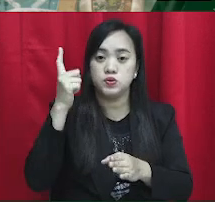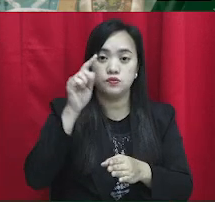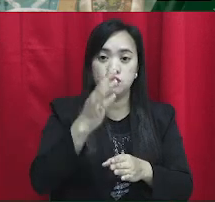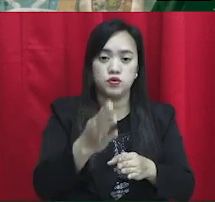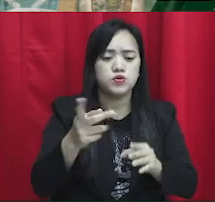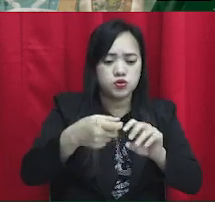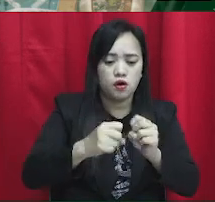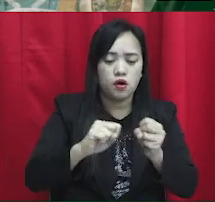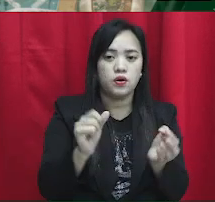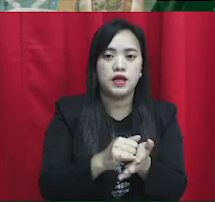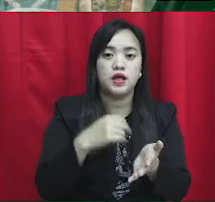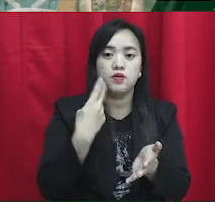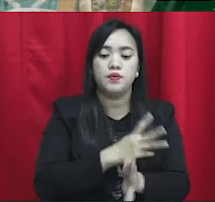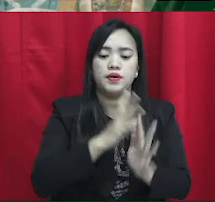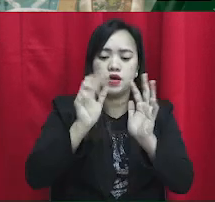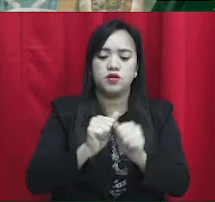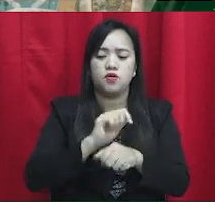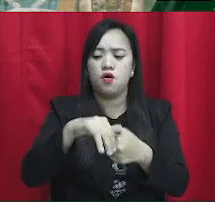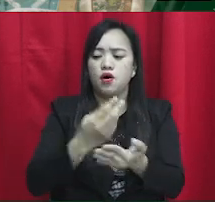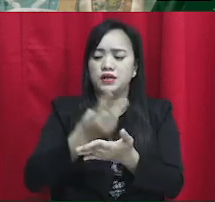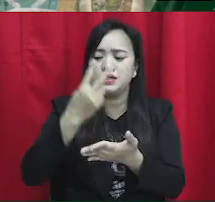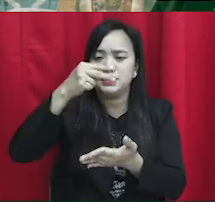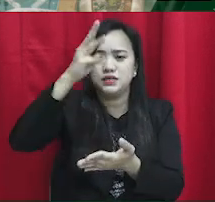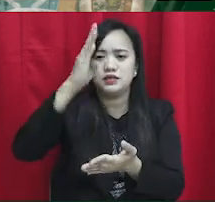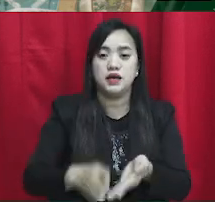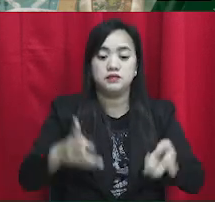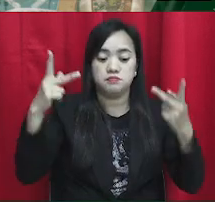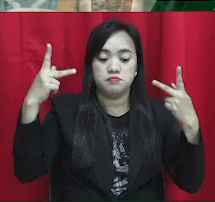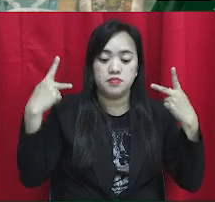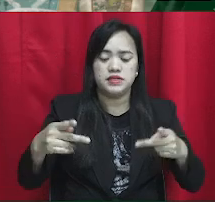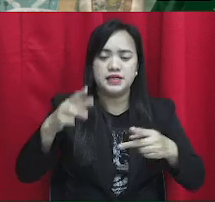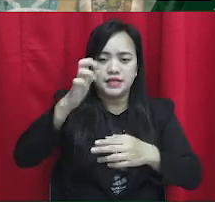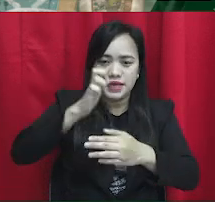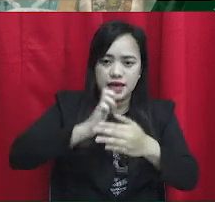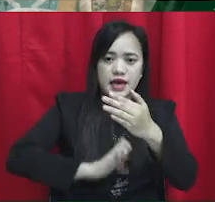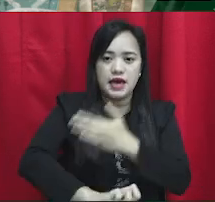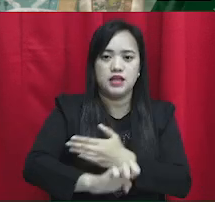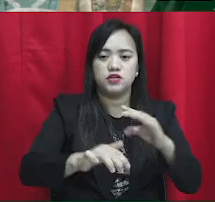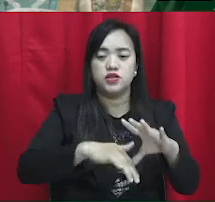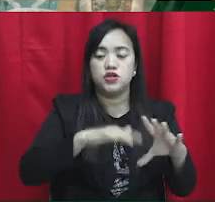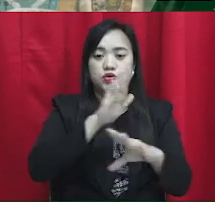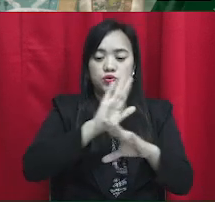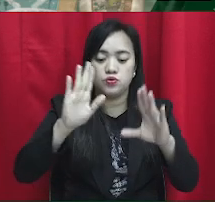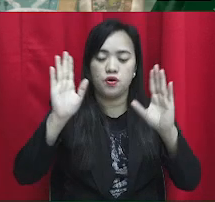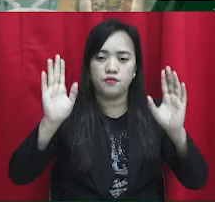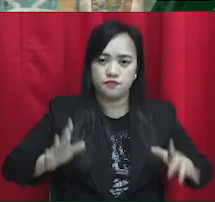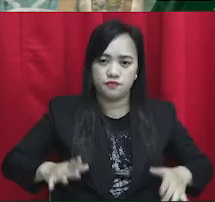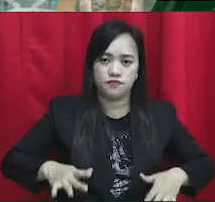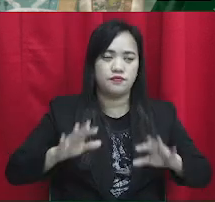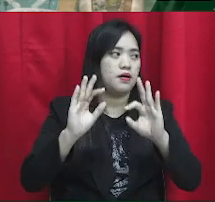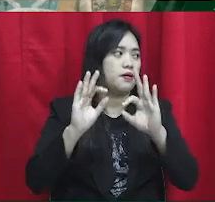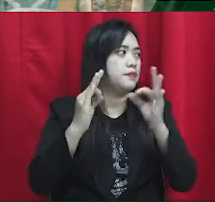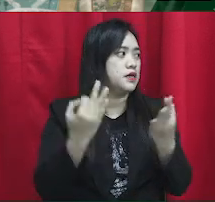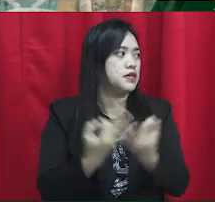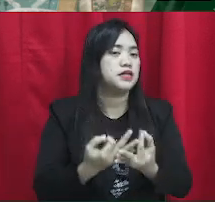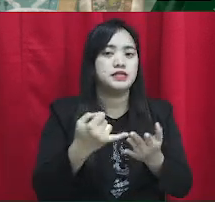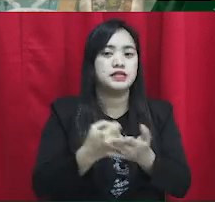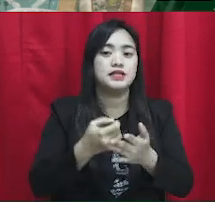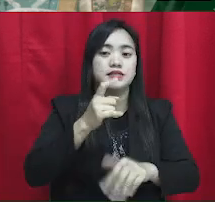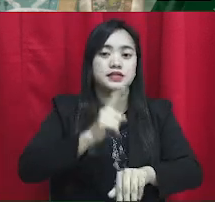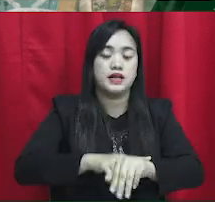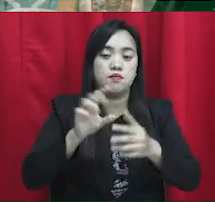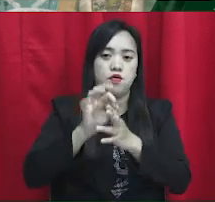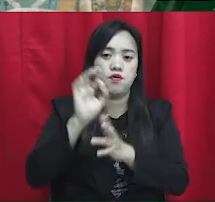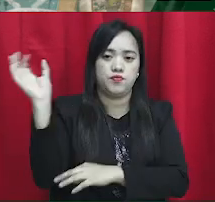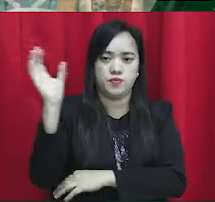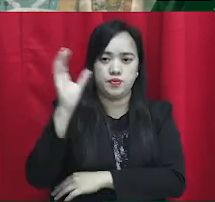ang presensya ng Panginoon ay tuluyang pumasok sa inyong pong pamilya on this Christmas season. Yeah. Para mga kapatid,